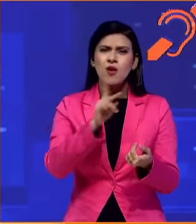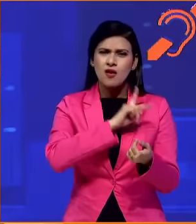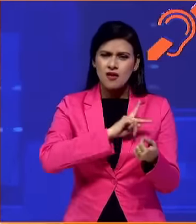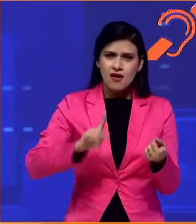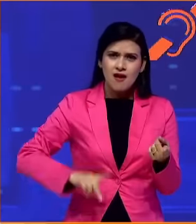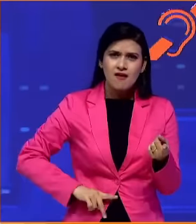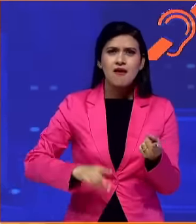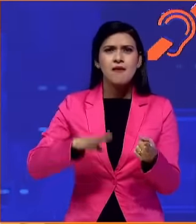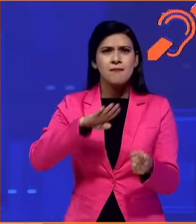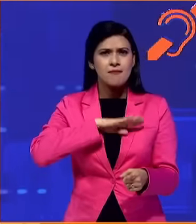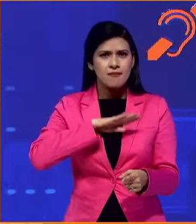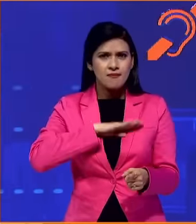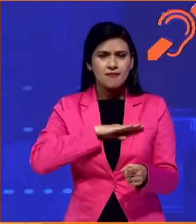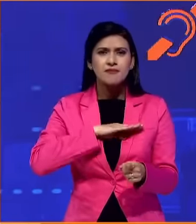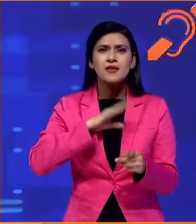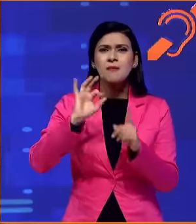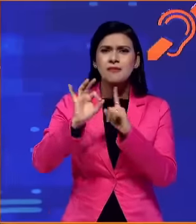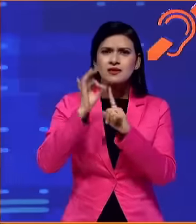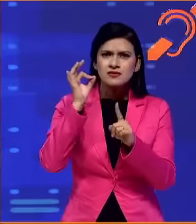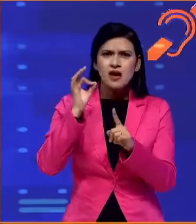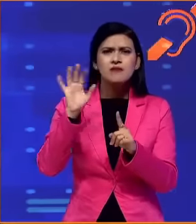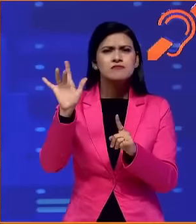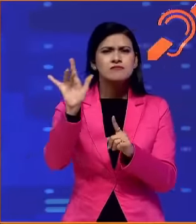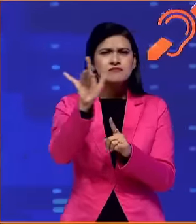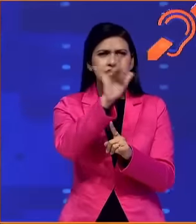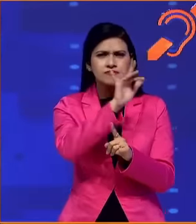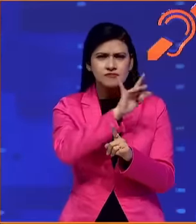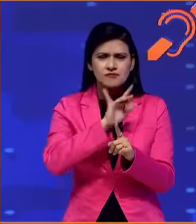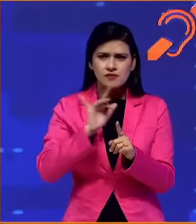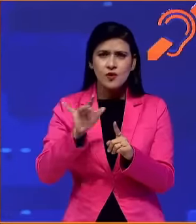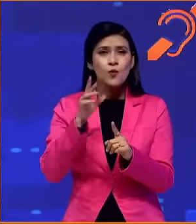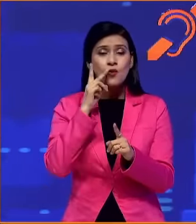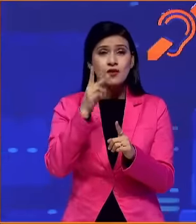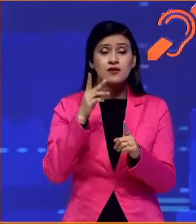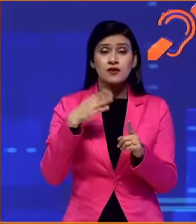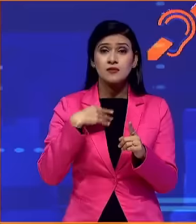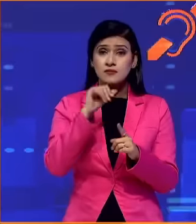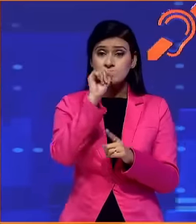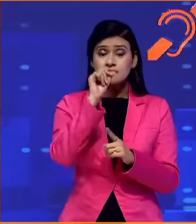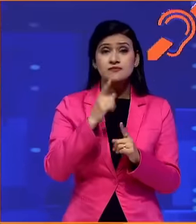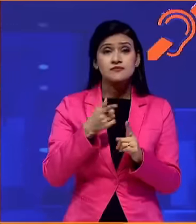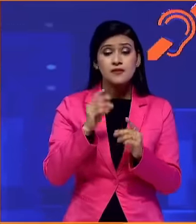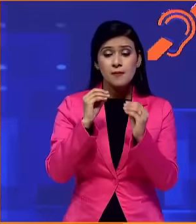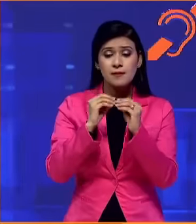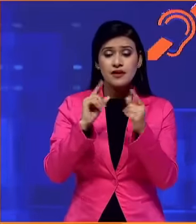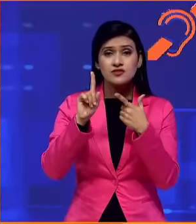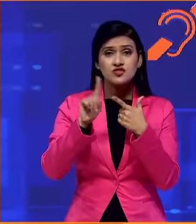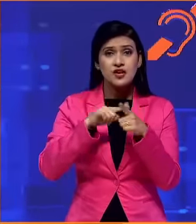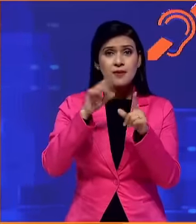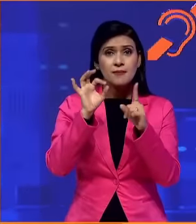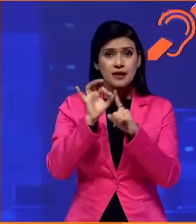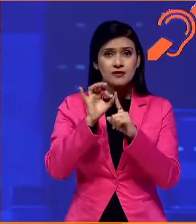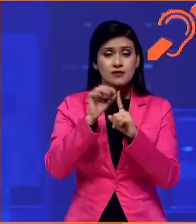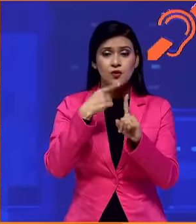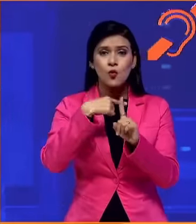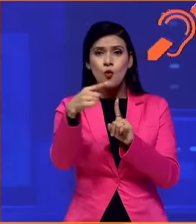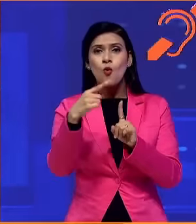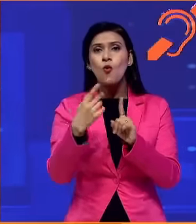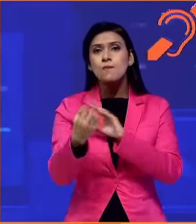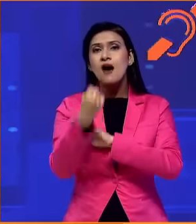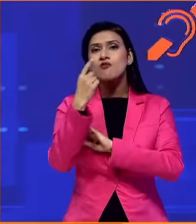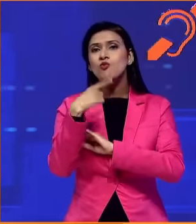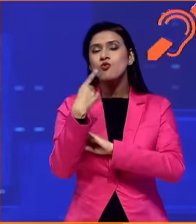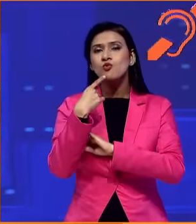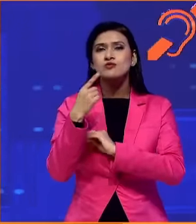यापंजाब। लेकिनराष्ट्रीयस्तरपर, अखिलभारतीयस्तरपर,अगरकोईऐसीपार्टीहै जोराष्ट्रीयस्तरपरभाजपाकोचुनौतीदेसकतीहै,तो वहकांग्रेस